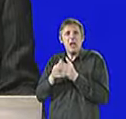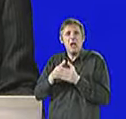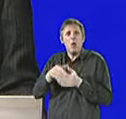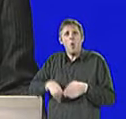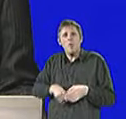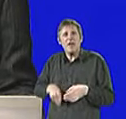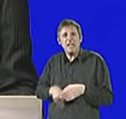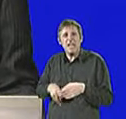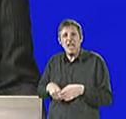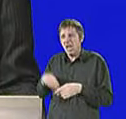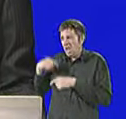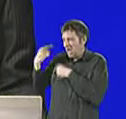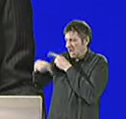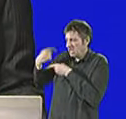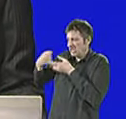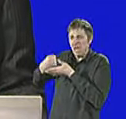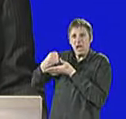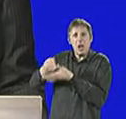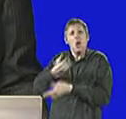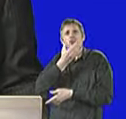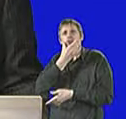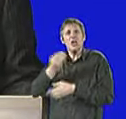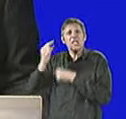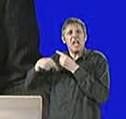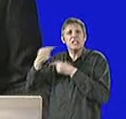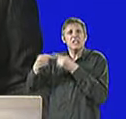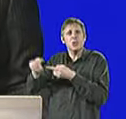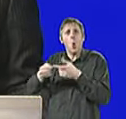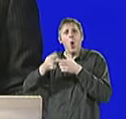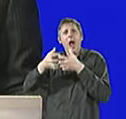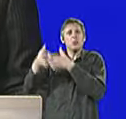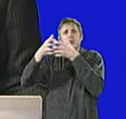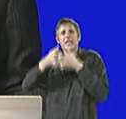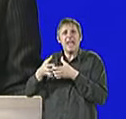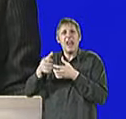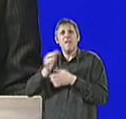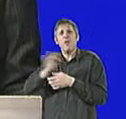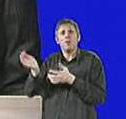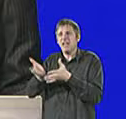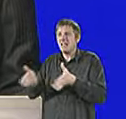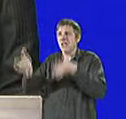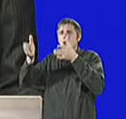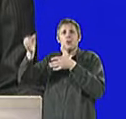plus belle tradition industrielle française.